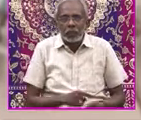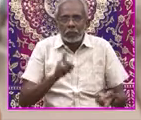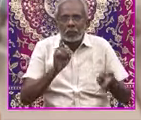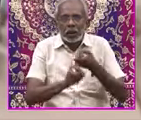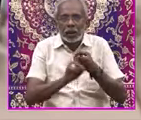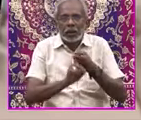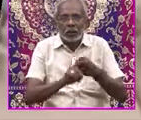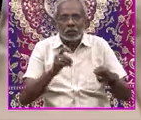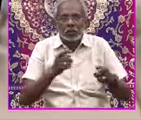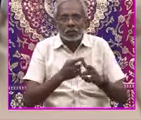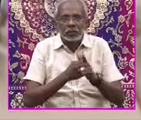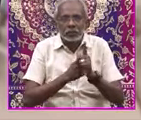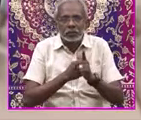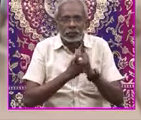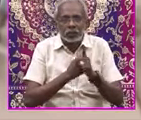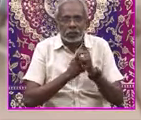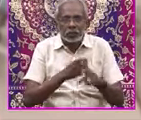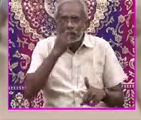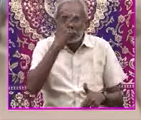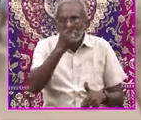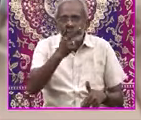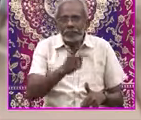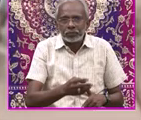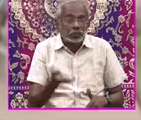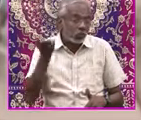அனைவரும் அறிந்ததுதான். பண்டை காலத்தில்